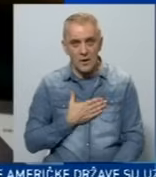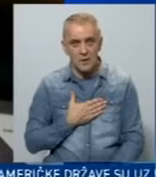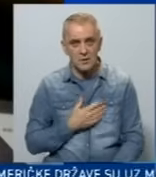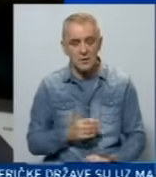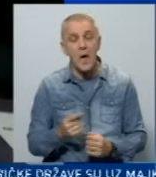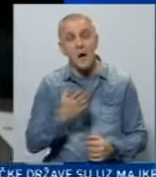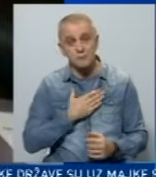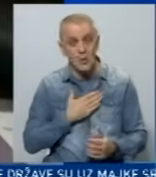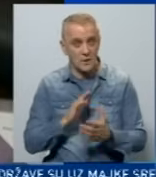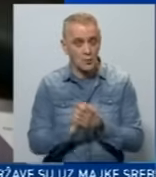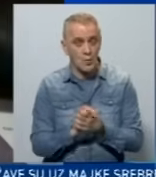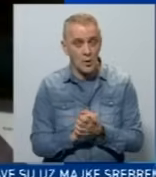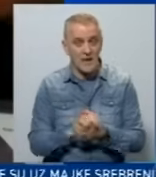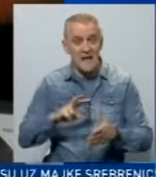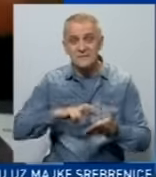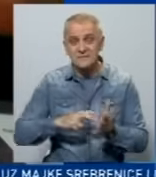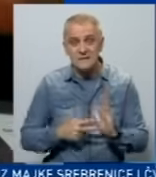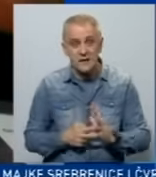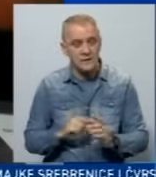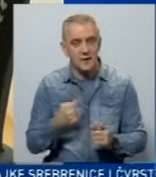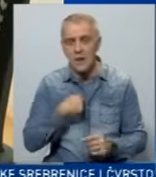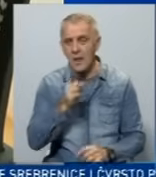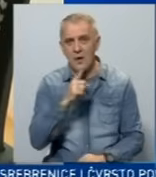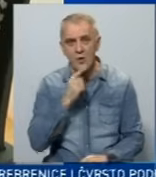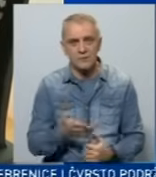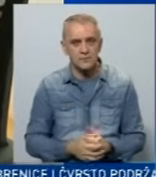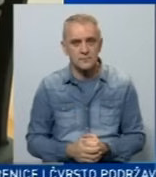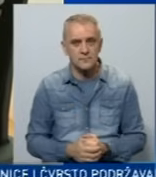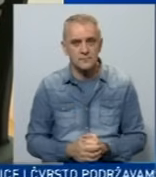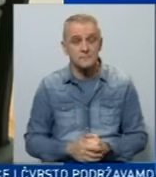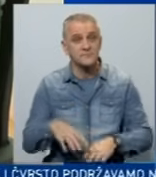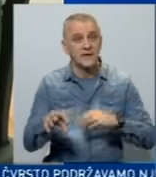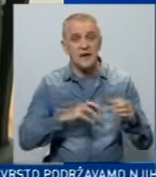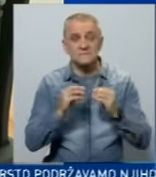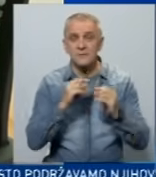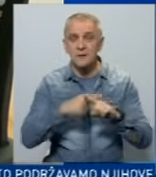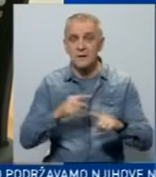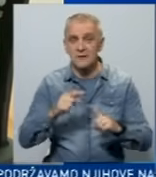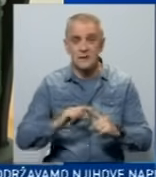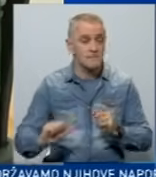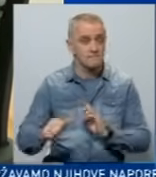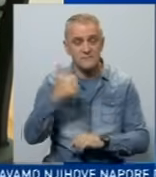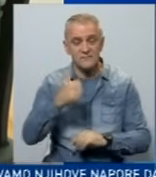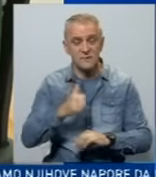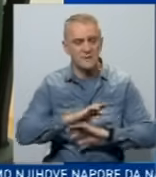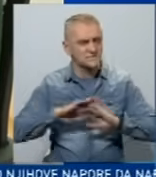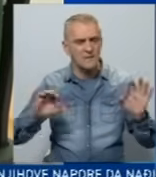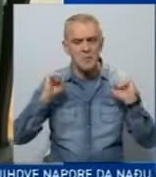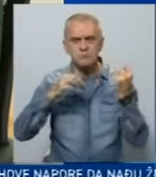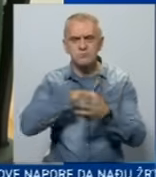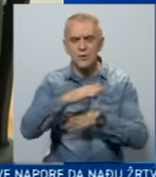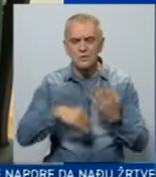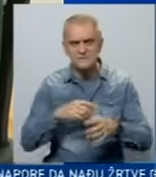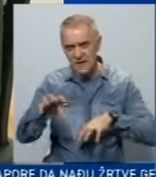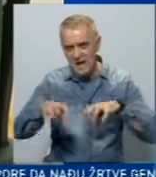mojih kolega iz tehnike da i ne govorim. Radnici BHRT-a su među prvim na svim protestima